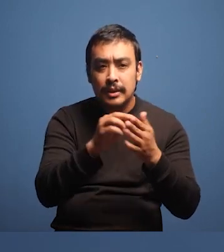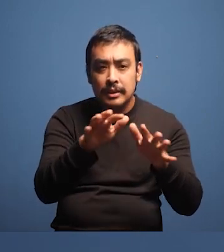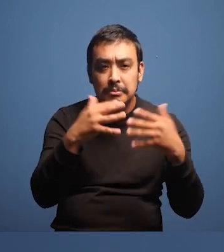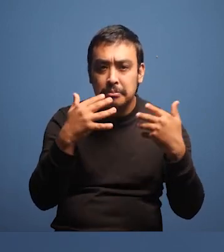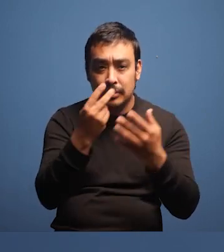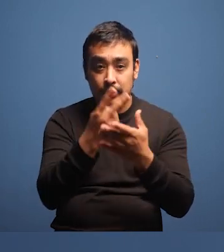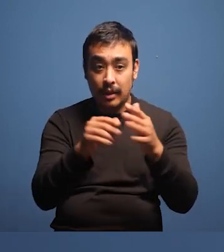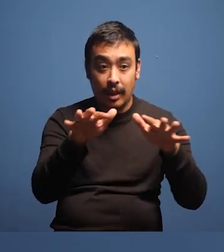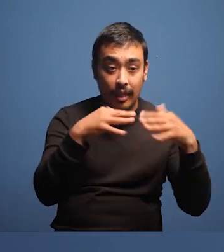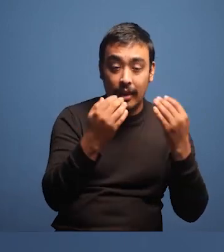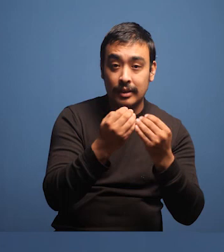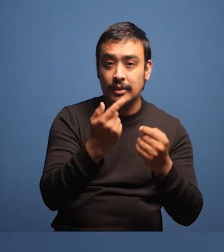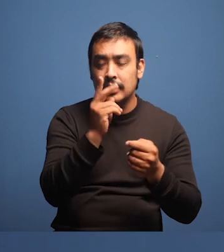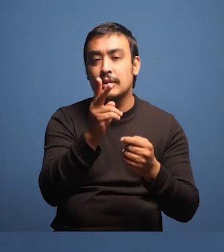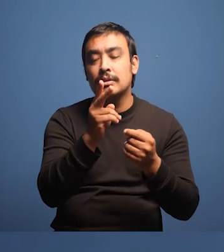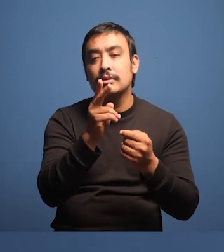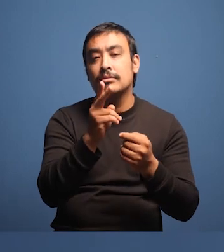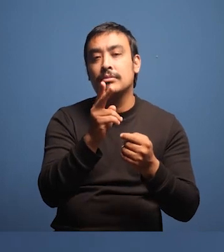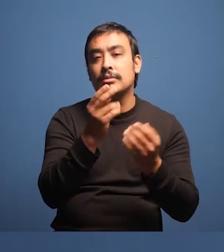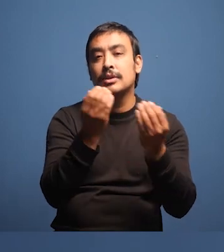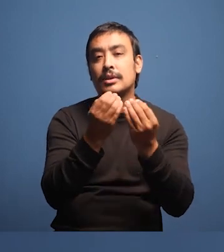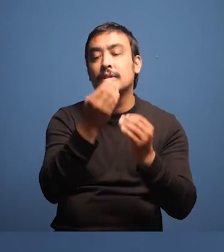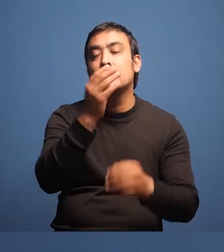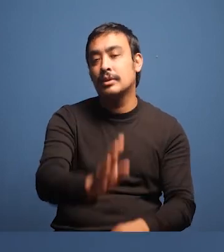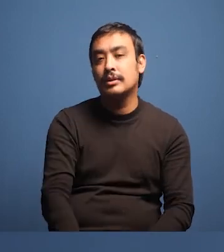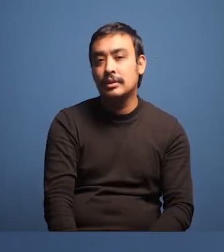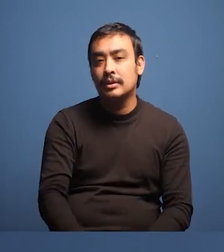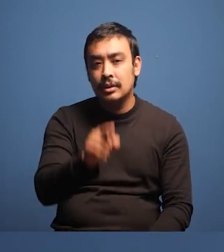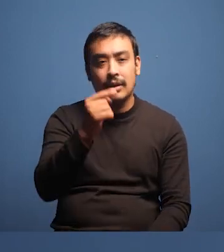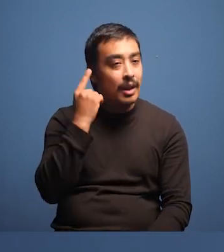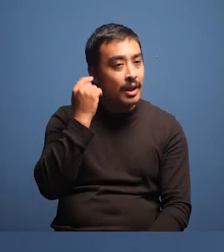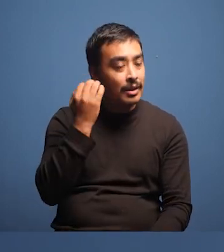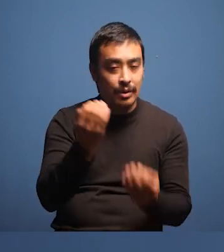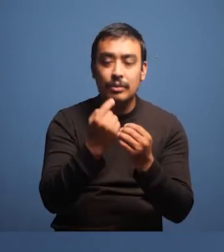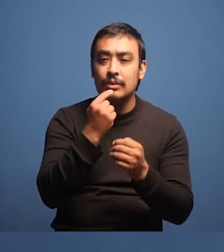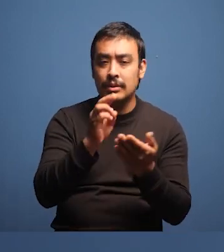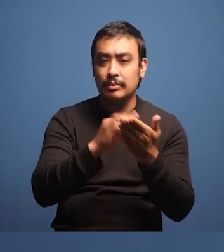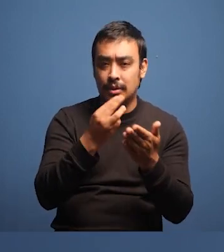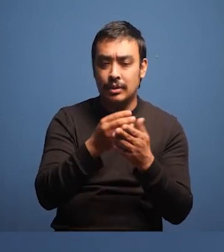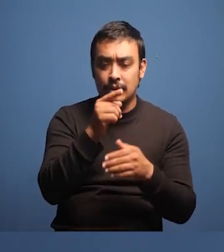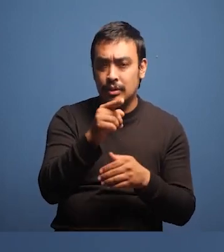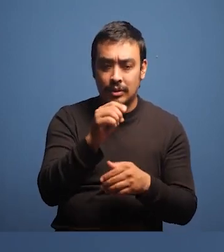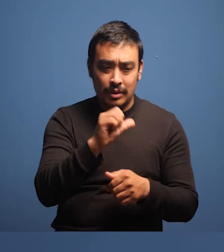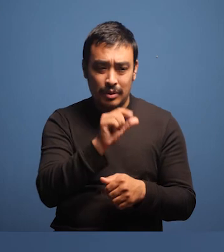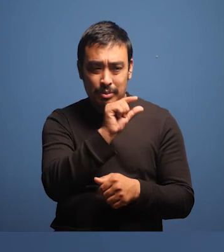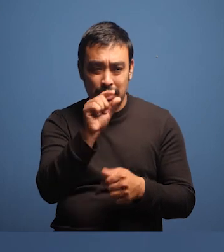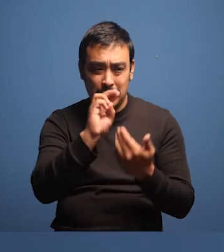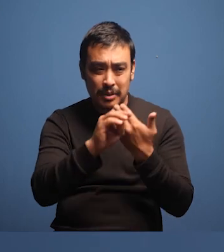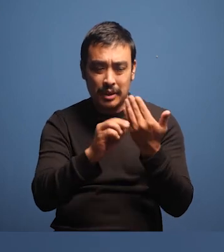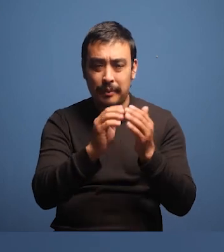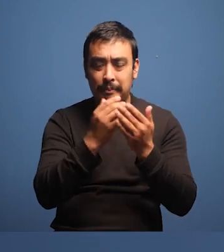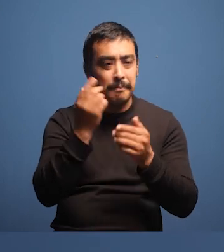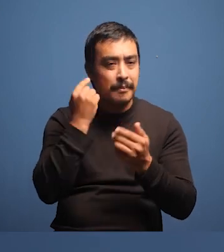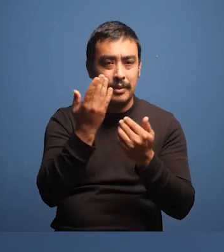होइन, त्यस्तो चाहिँ त्यस्तोको चाहिँ गरिरहेको हुन्छ। सो त्यसलाई अभोइड गर्नु भनेको अब सेक्सटिङ भनेको टोटली अभोइड गर्ने खालको त होइन, अब कतिको